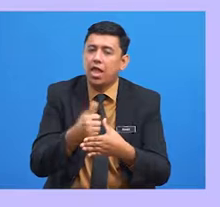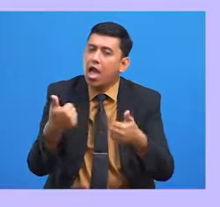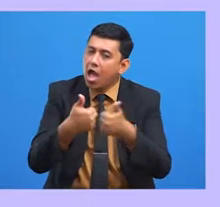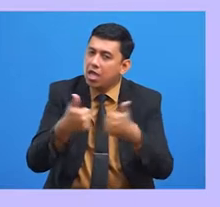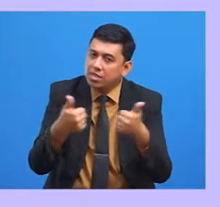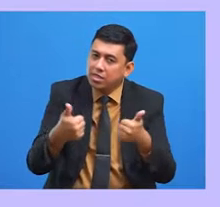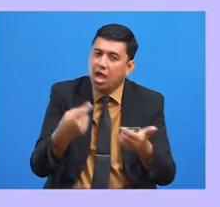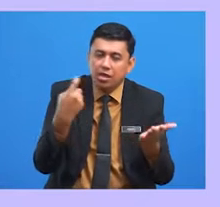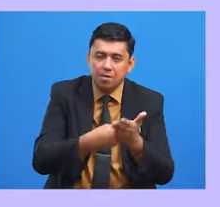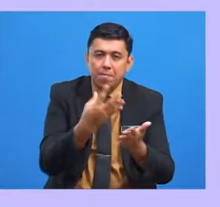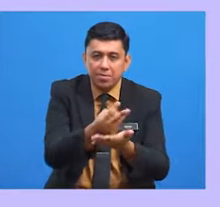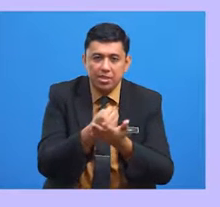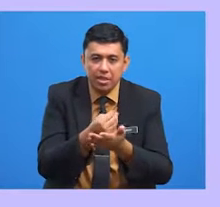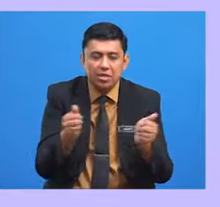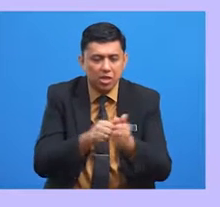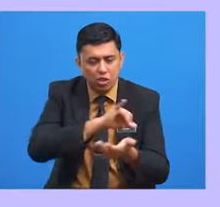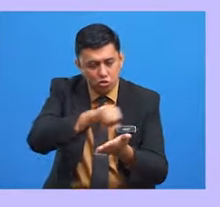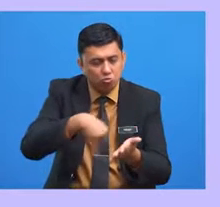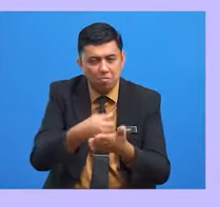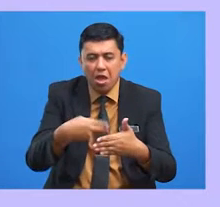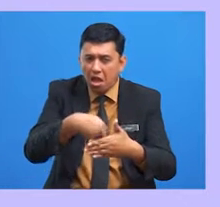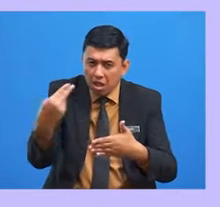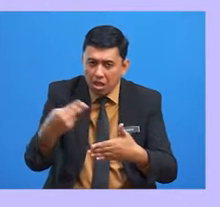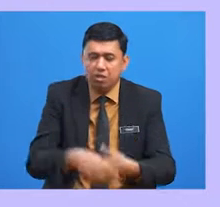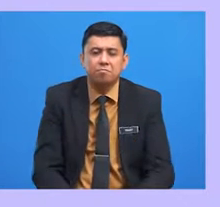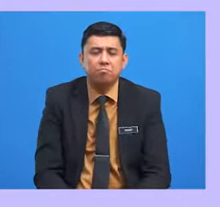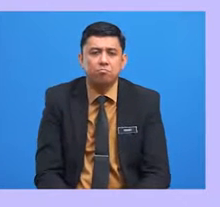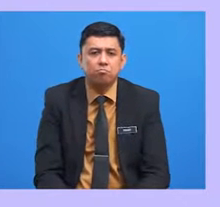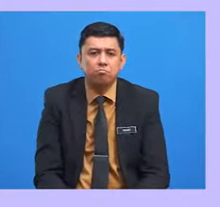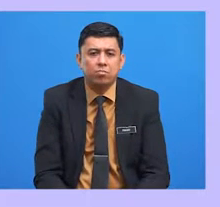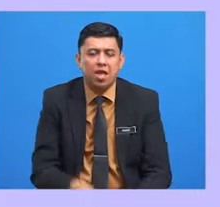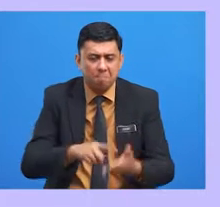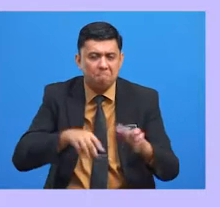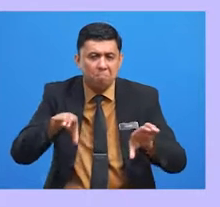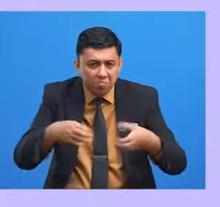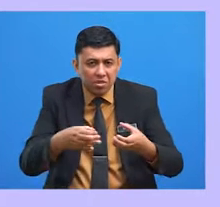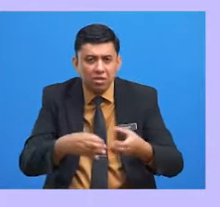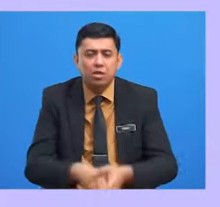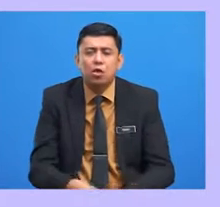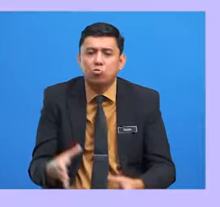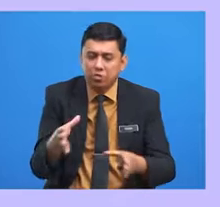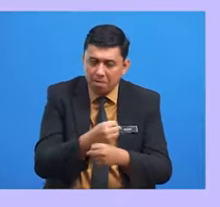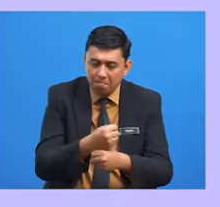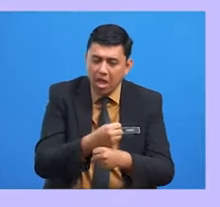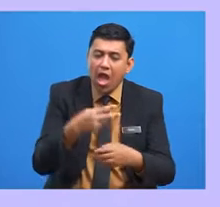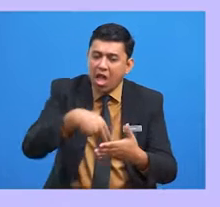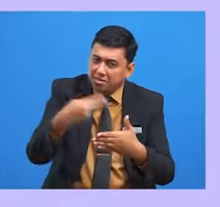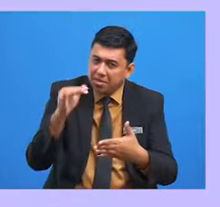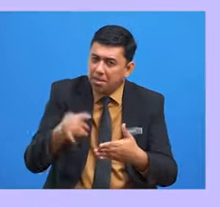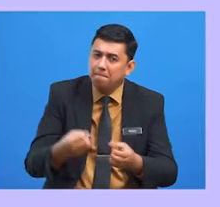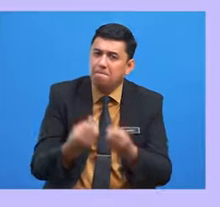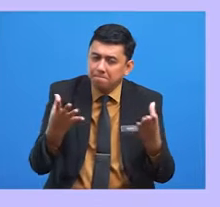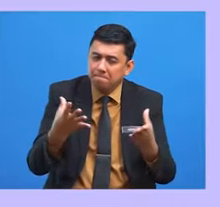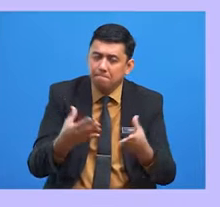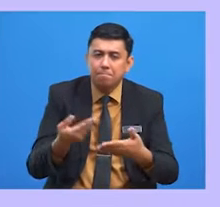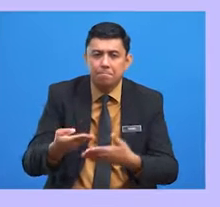harga permintaan dengan jumlah hasil? Apakah yang perlu dilakukan oleh pengeluar untuk memperolehi hasil yang banyak